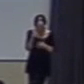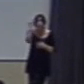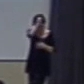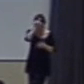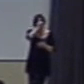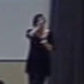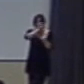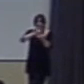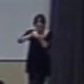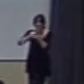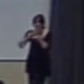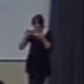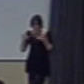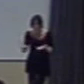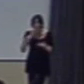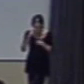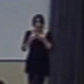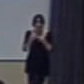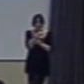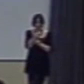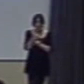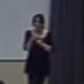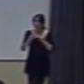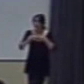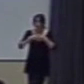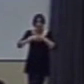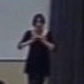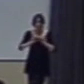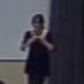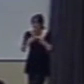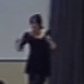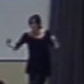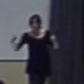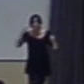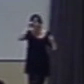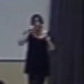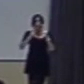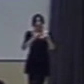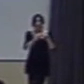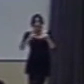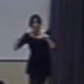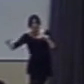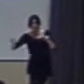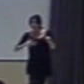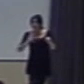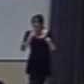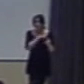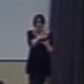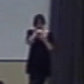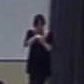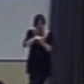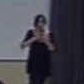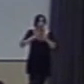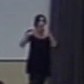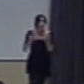ja els he dit que hem fet en format una fila zero de persones doncs, que estan implicades en el món de la comunicació, i també